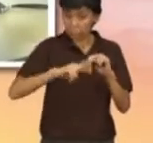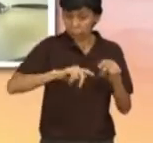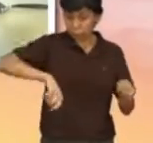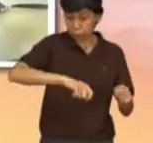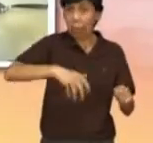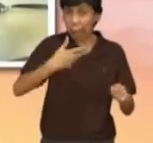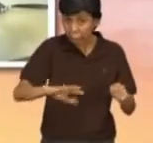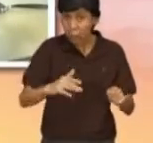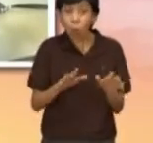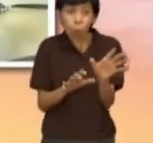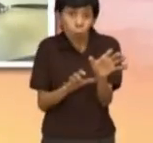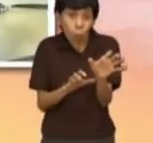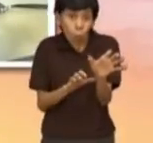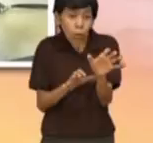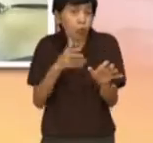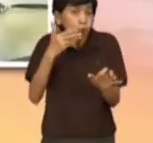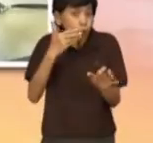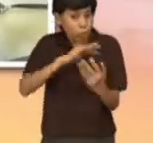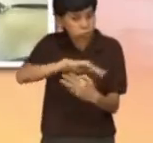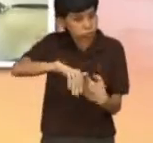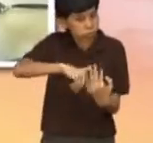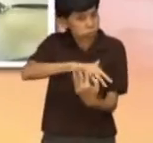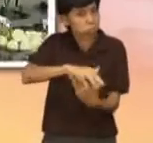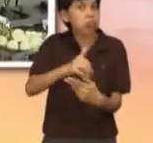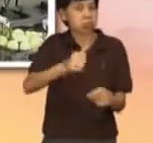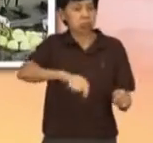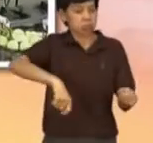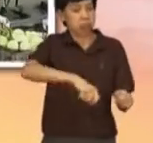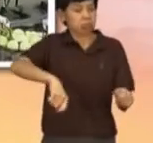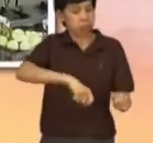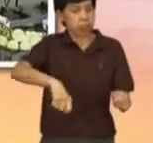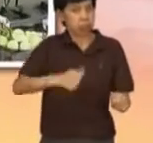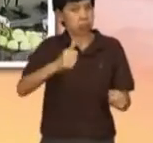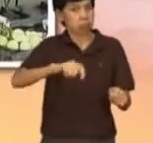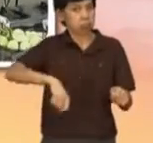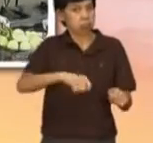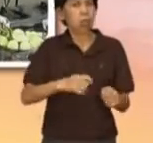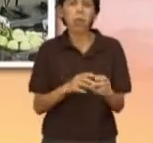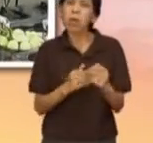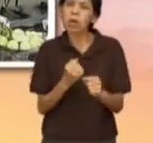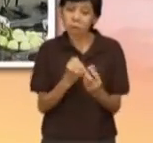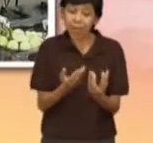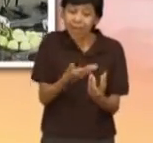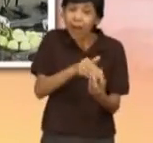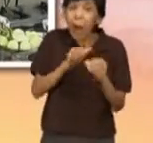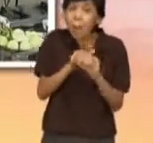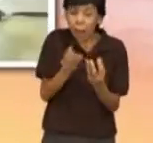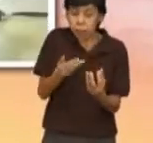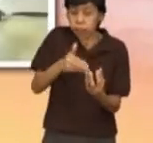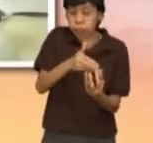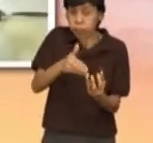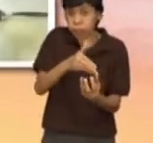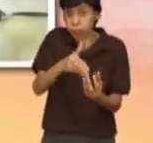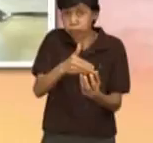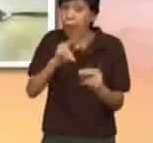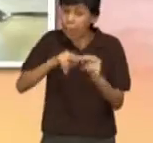ากันแล้วจะทำให้เนื้อกุ้งกับเครื่องแกงเนี่ยเข้ากันด้วยใช่ไหมคะ เข้ากันห่อหมกจะใช้เวลา